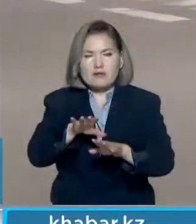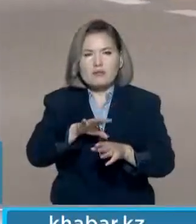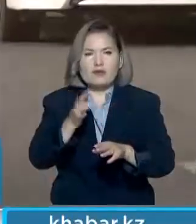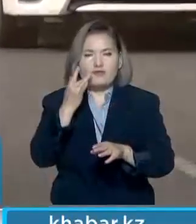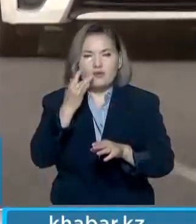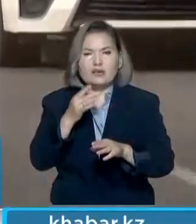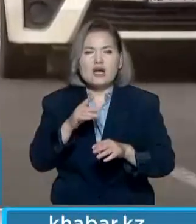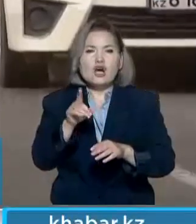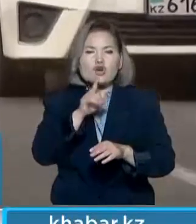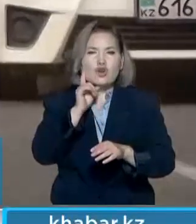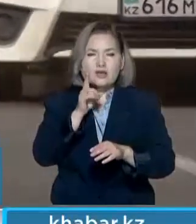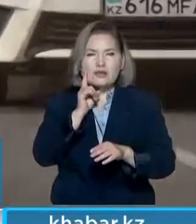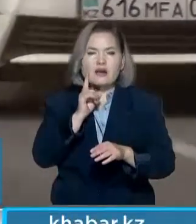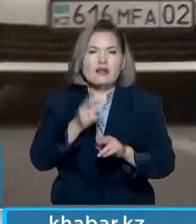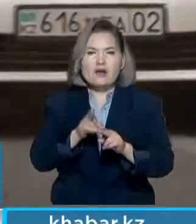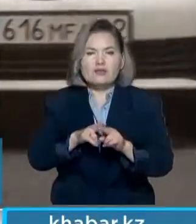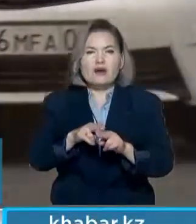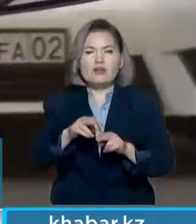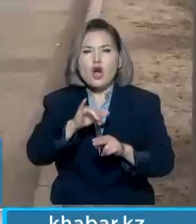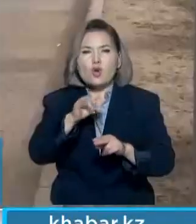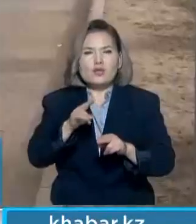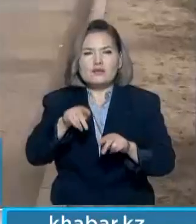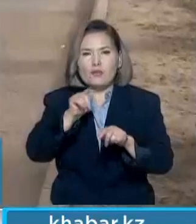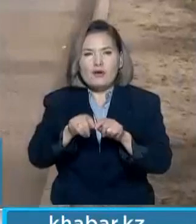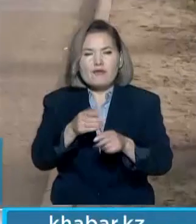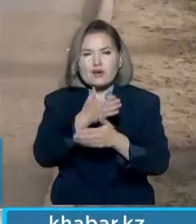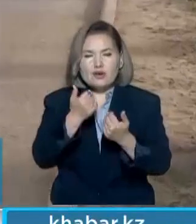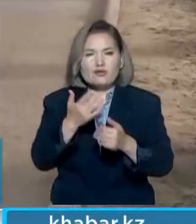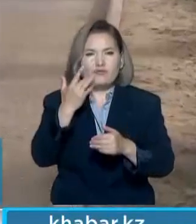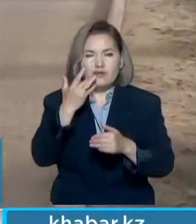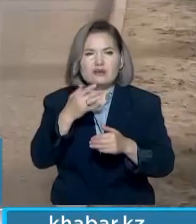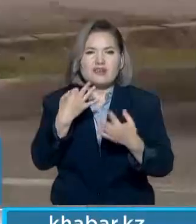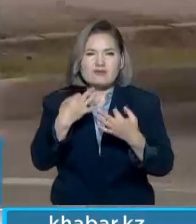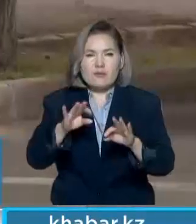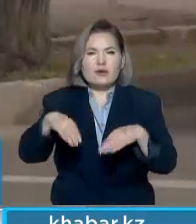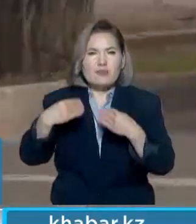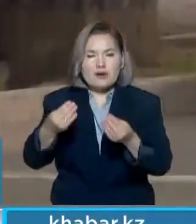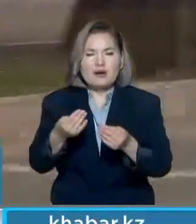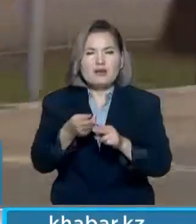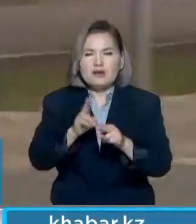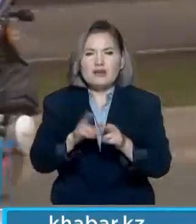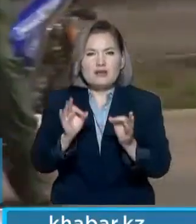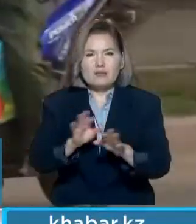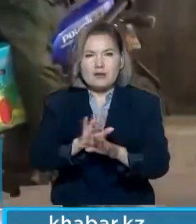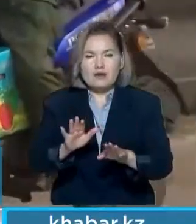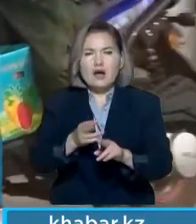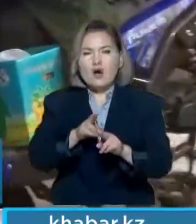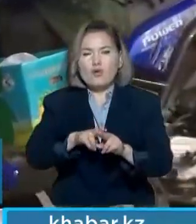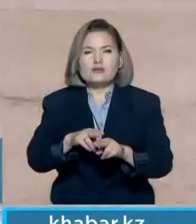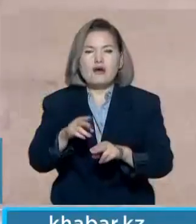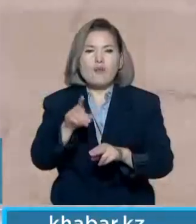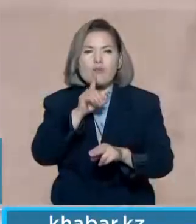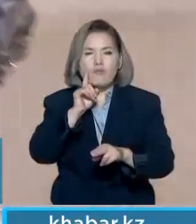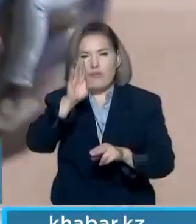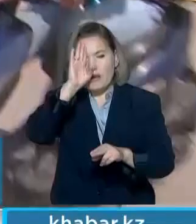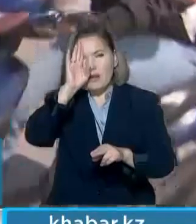құжаттарын тексермей 18-ге толған ба толмаған болған қарамай беріп жатыр. Бұл өте дұрыс емес шешім. Себебі ол балаға бірнәрсе